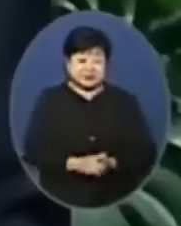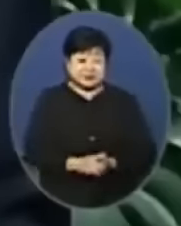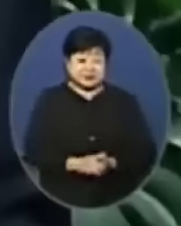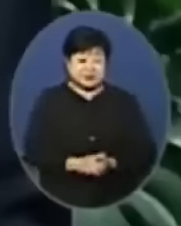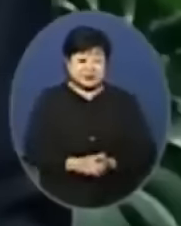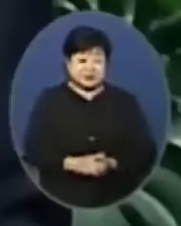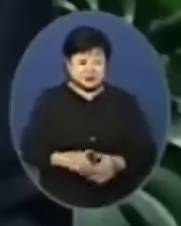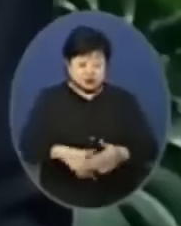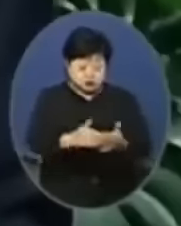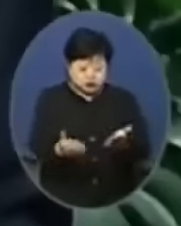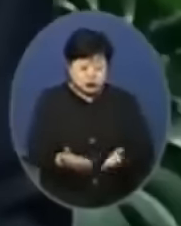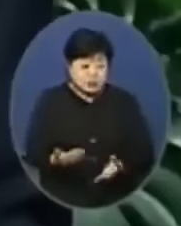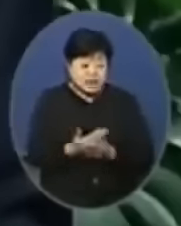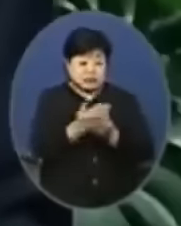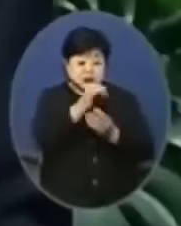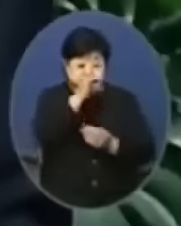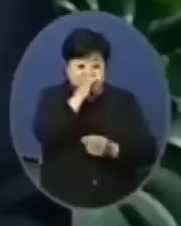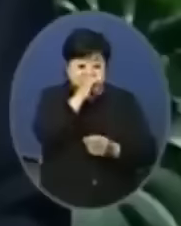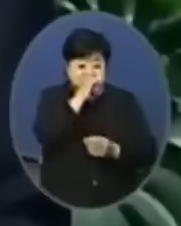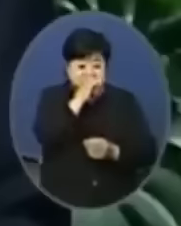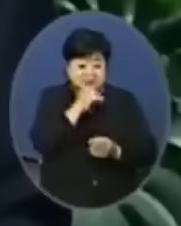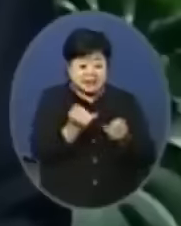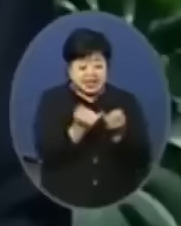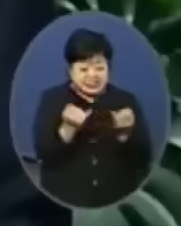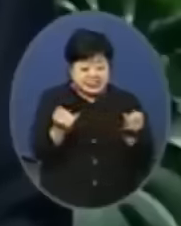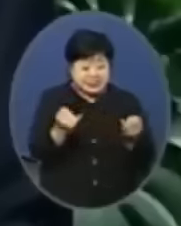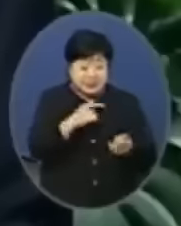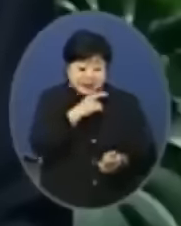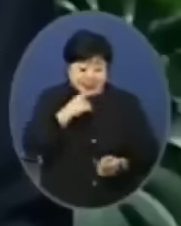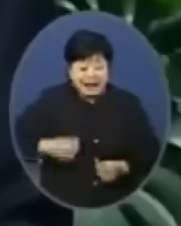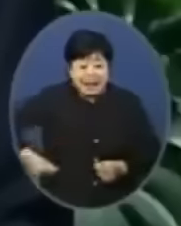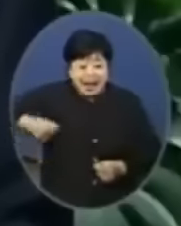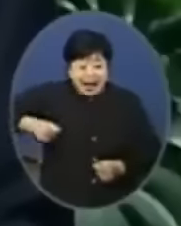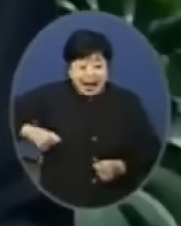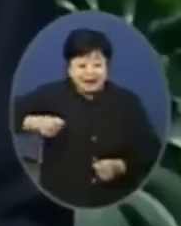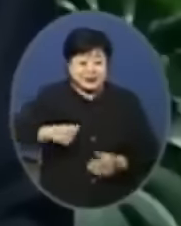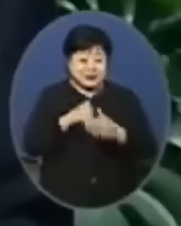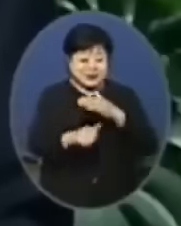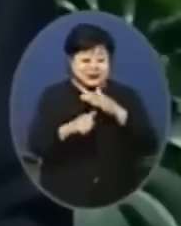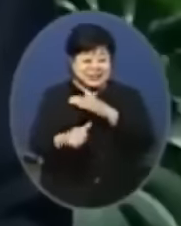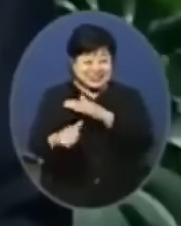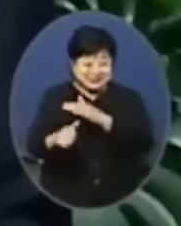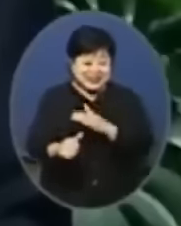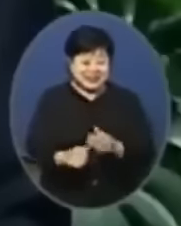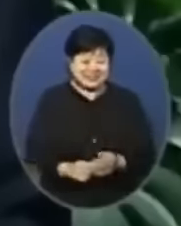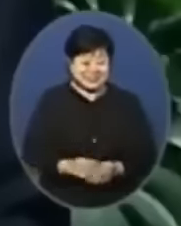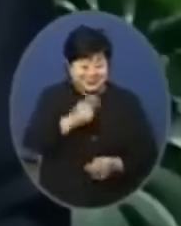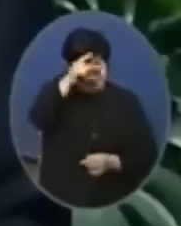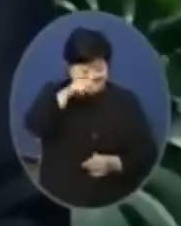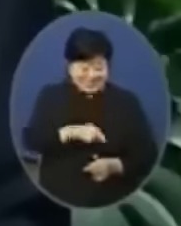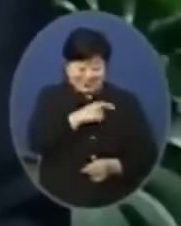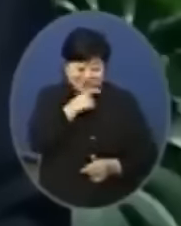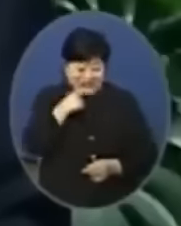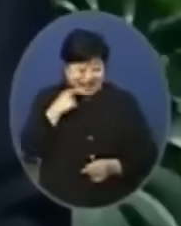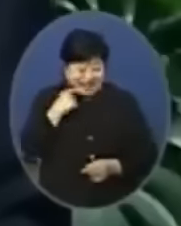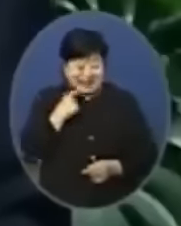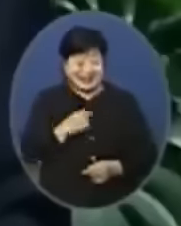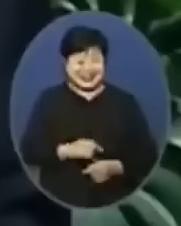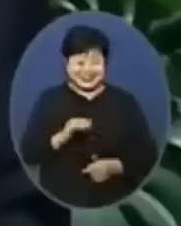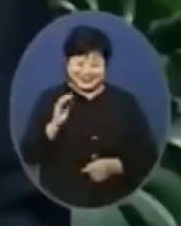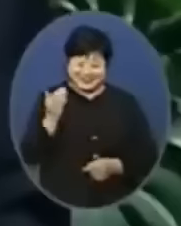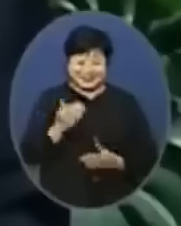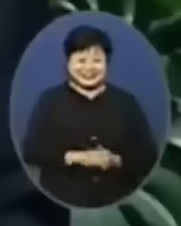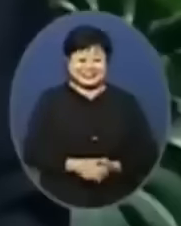구역이 잘 돼 갔습니다. 우리 자매님들이 빨간 가방 들고 설치면 천지가 다 빨갛게 보여요.